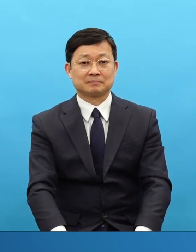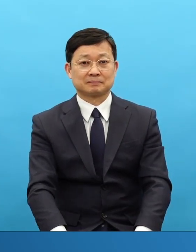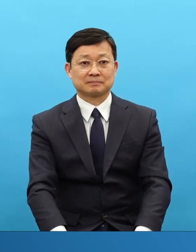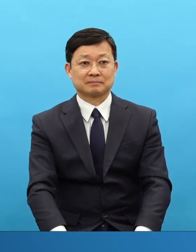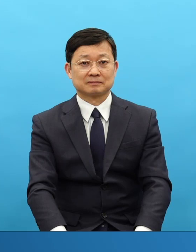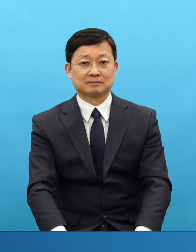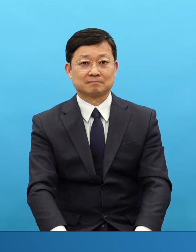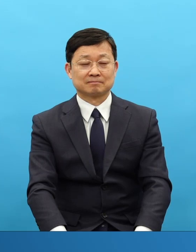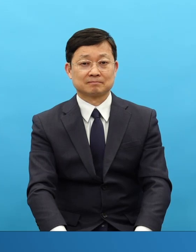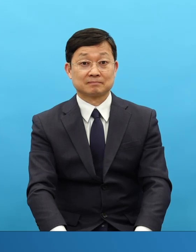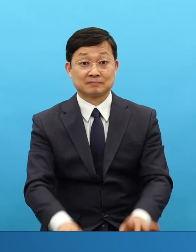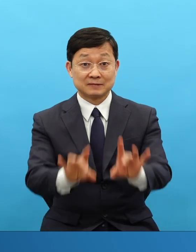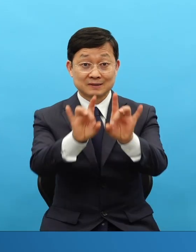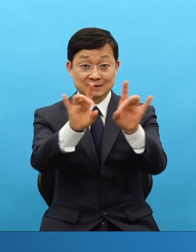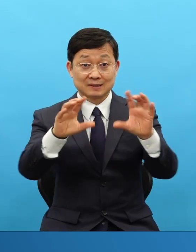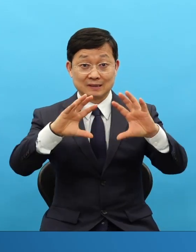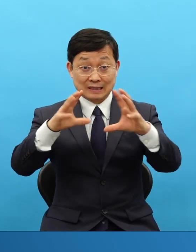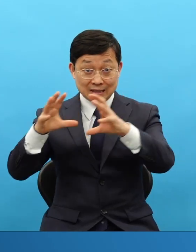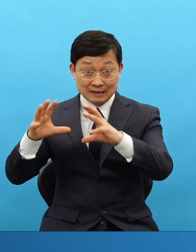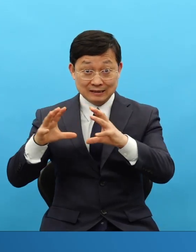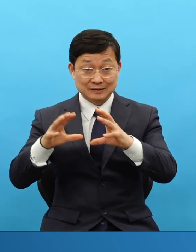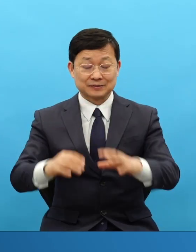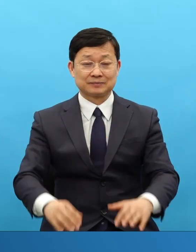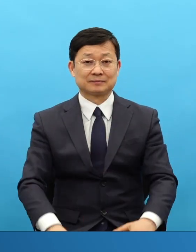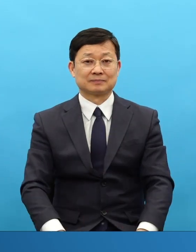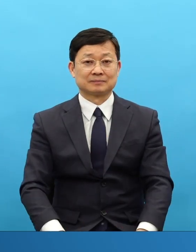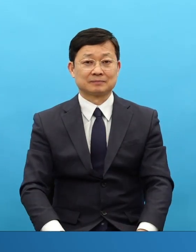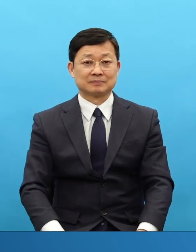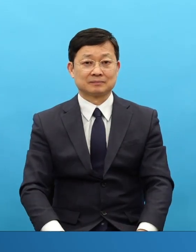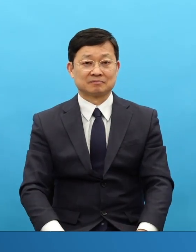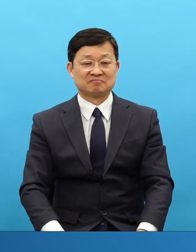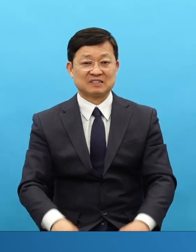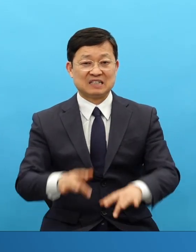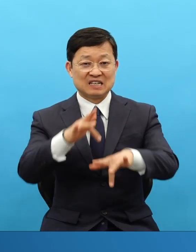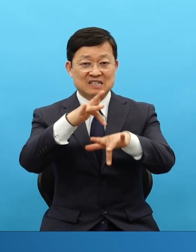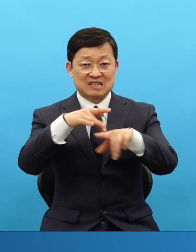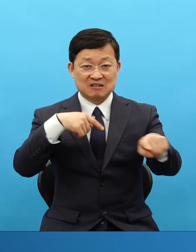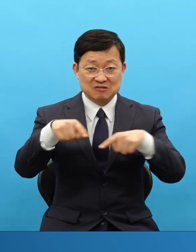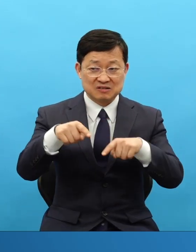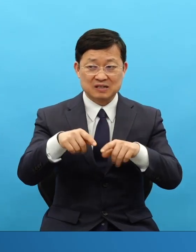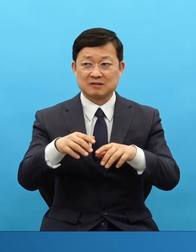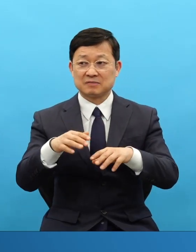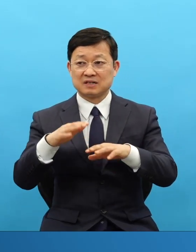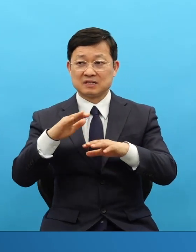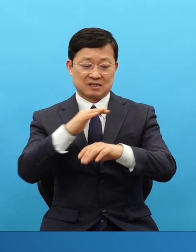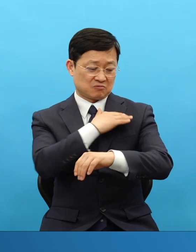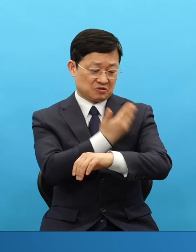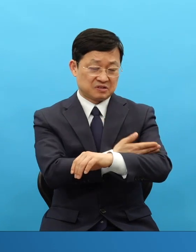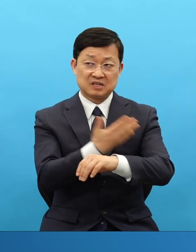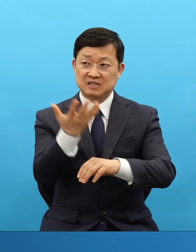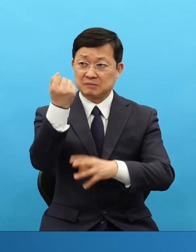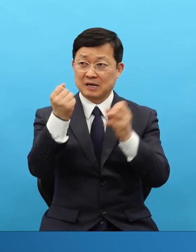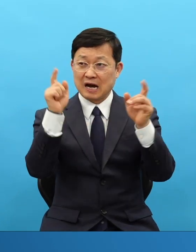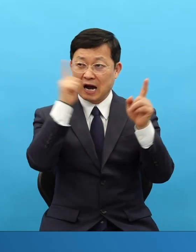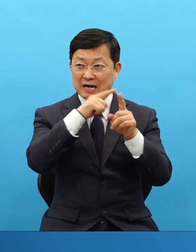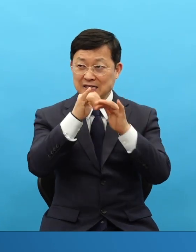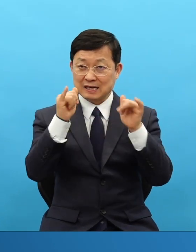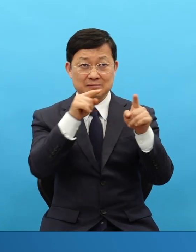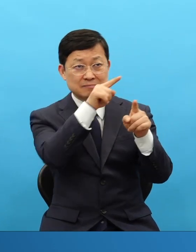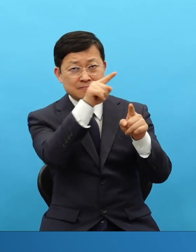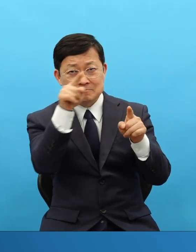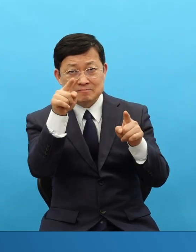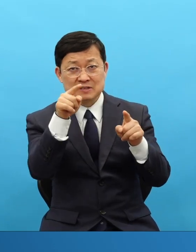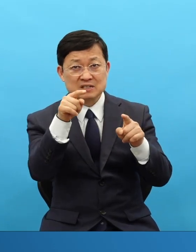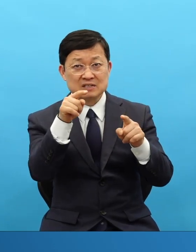그래서 각 나라의 정사, 권세에 있는 사람을 잡고 있는 악한 사람을 잡고 있는